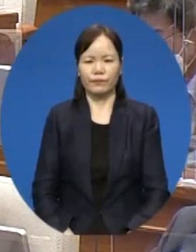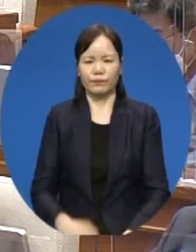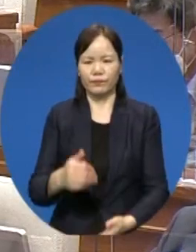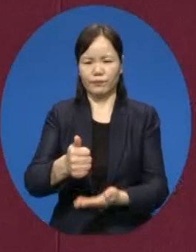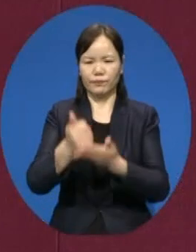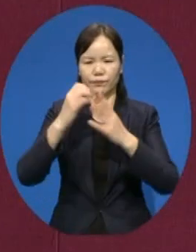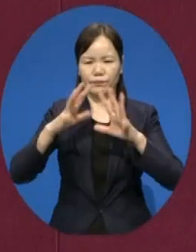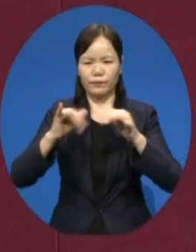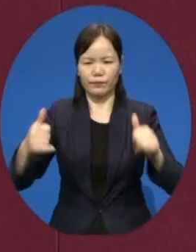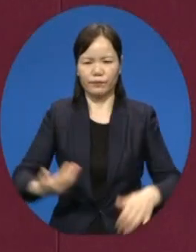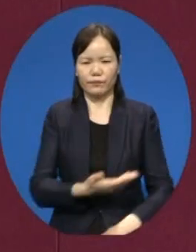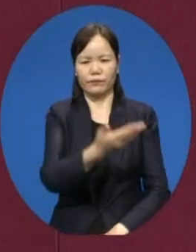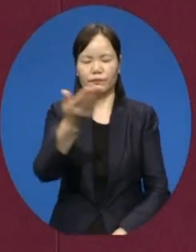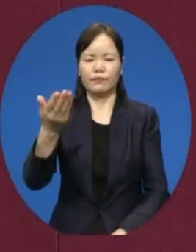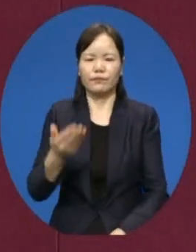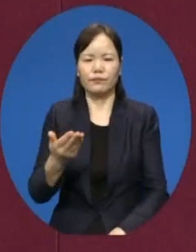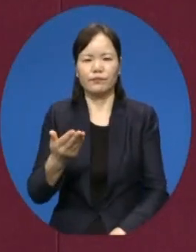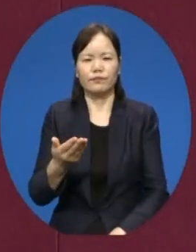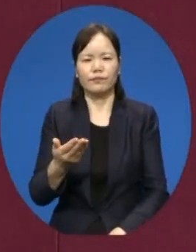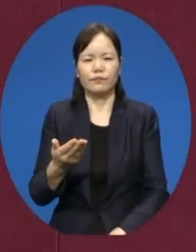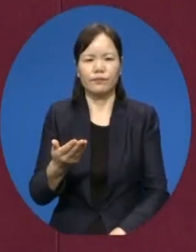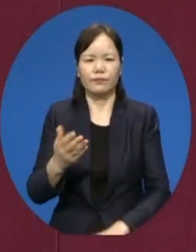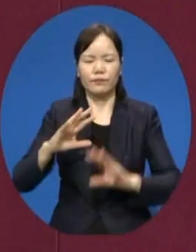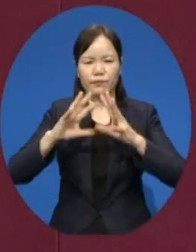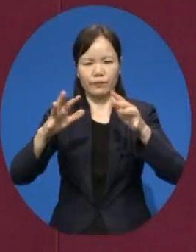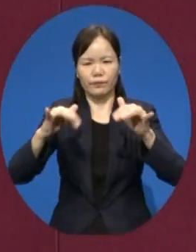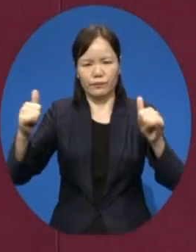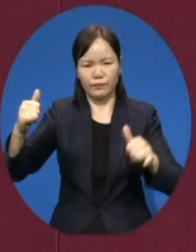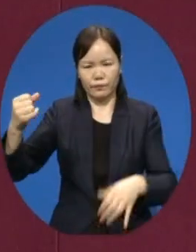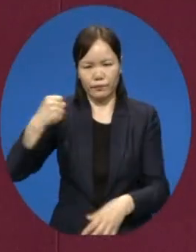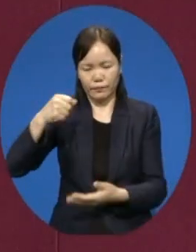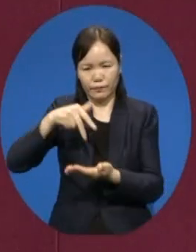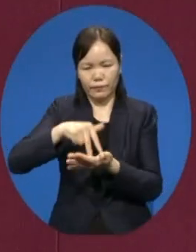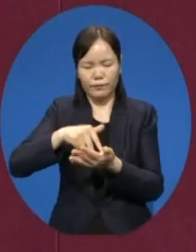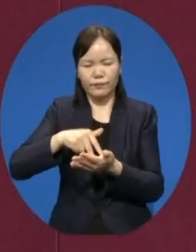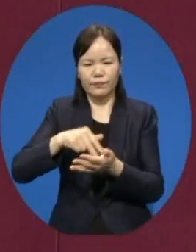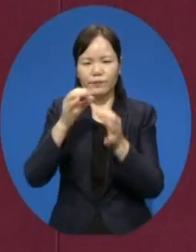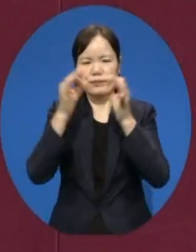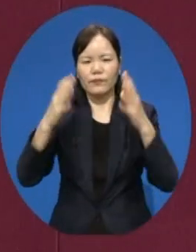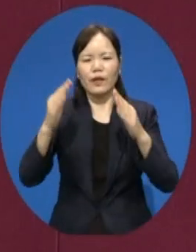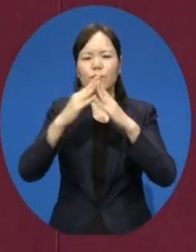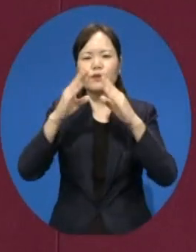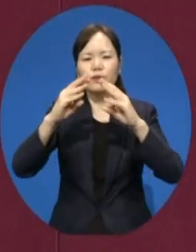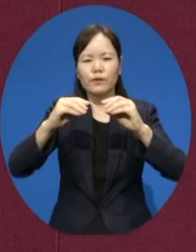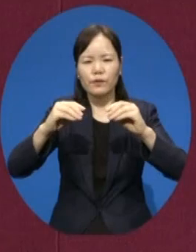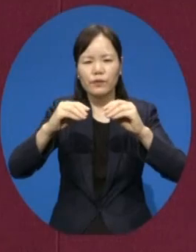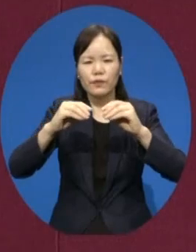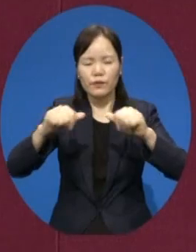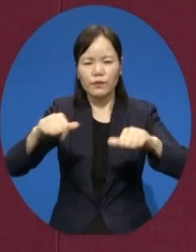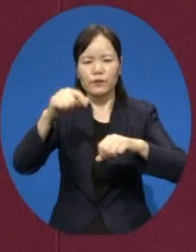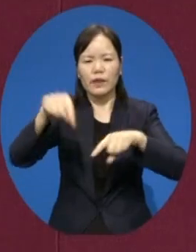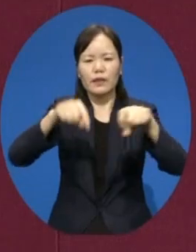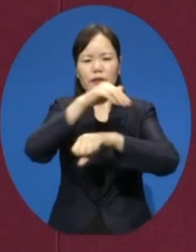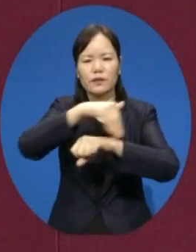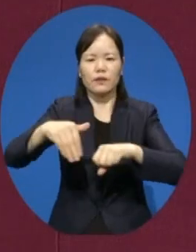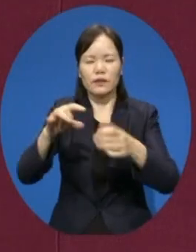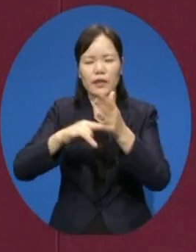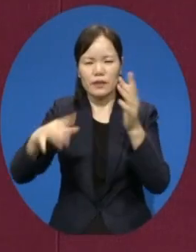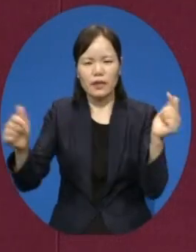존경하는 국민 여러분, 저희 국민의힘은 그동안 부동산 정책, 감세 정책 여러 차례